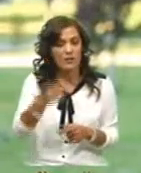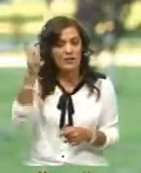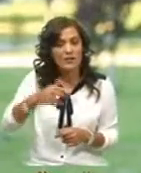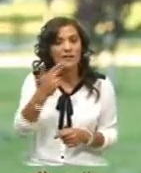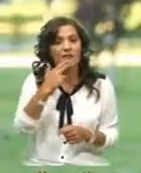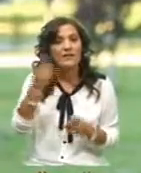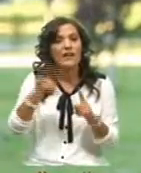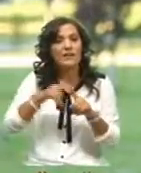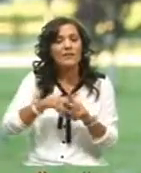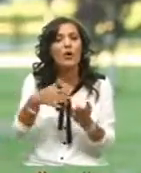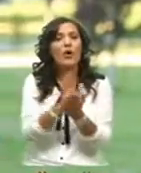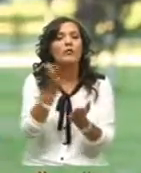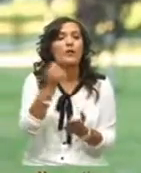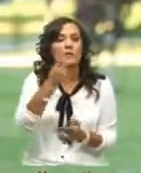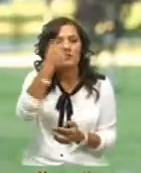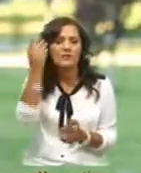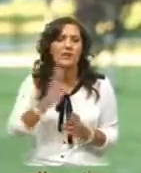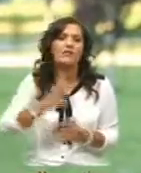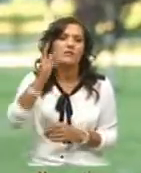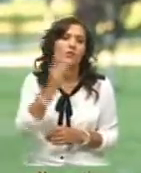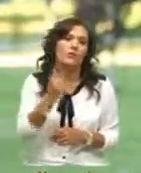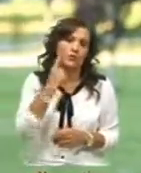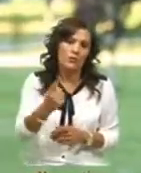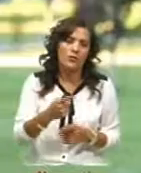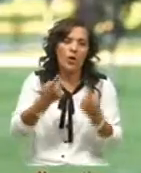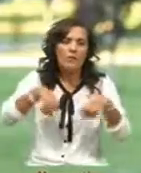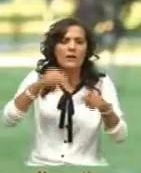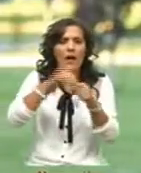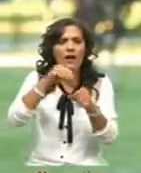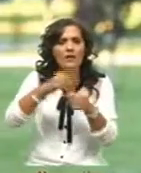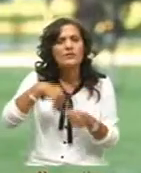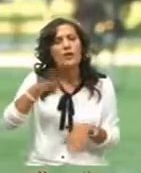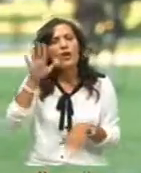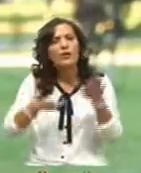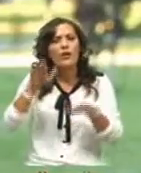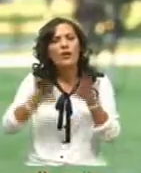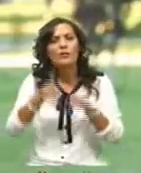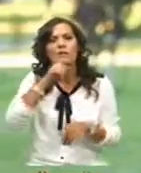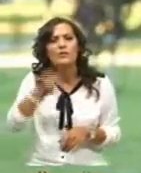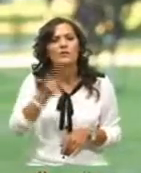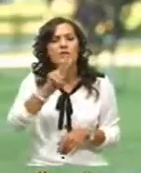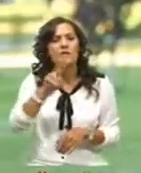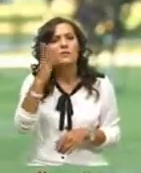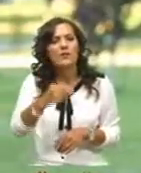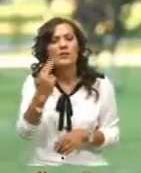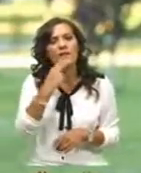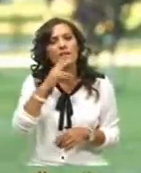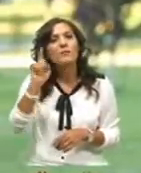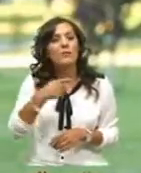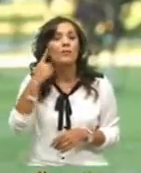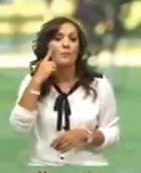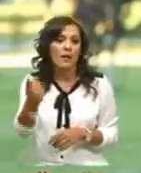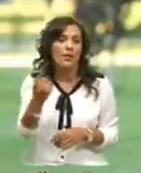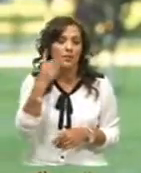kadın katılımcıların ödül alma şanslarının arttığını görünüyor komitelerde ortalama yüzde yirmi oranında kadınların bulunduğu